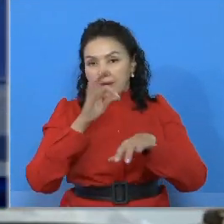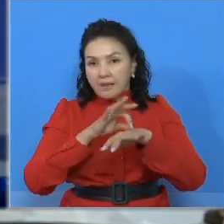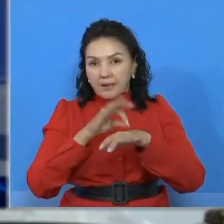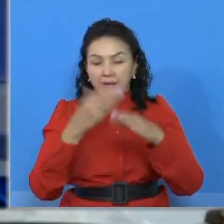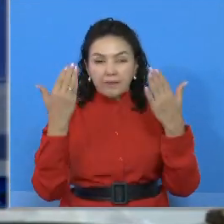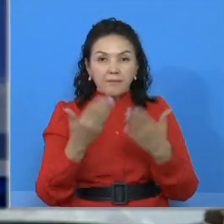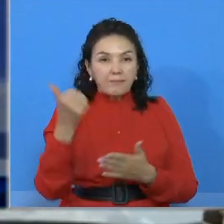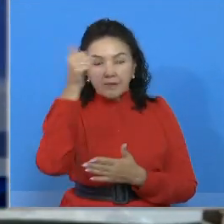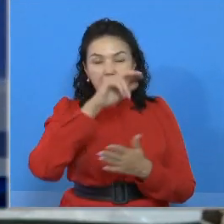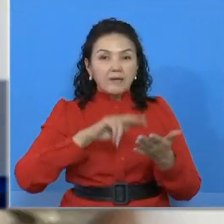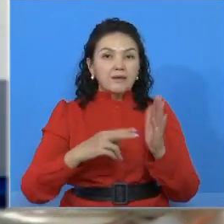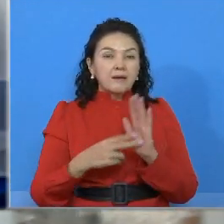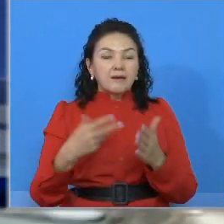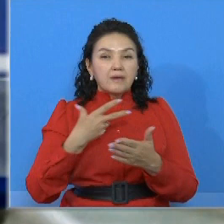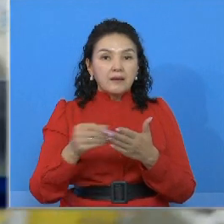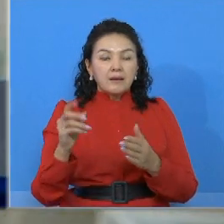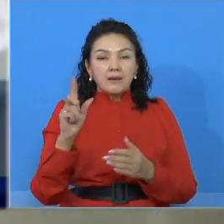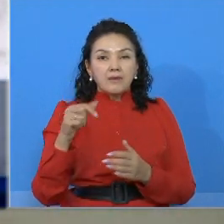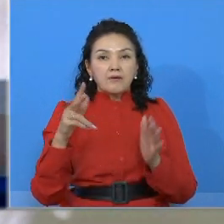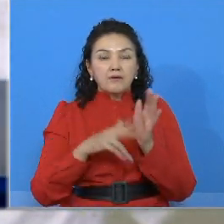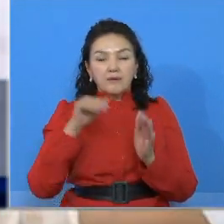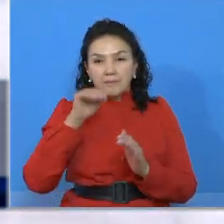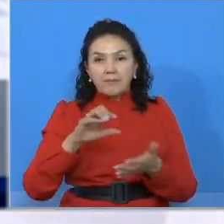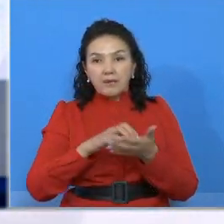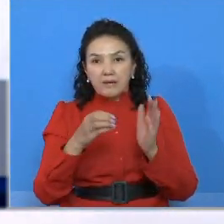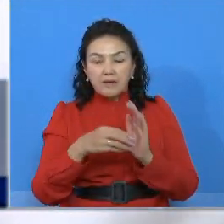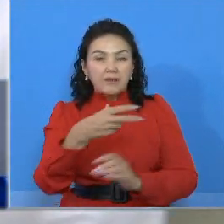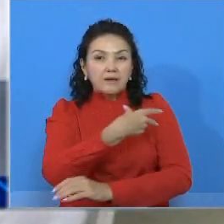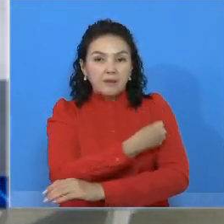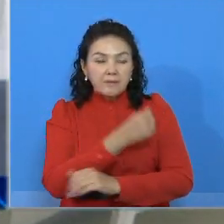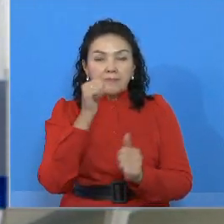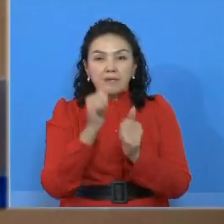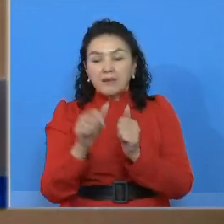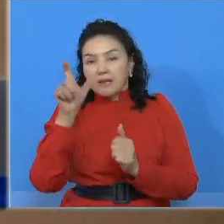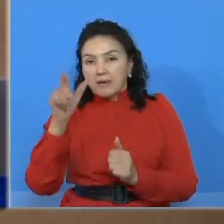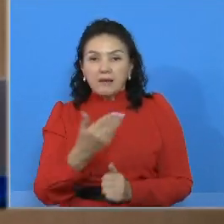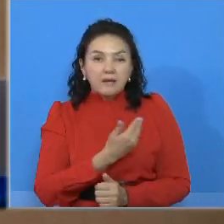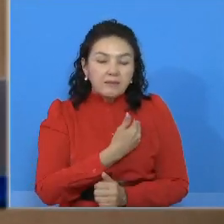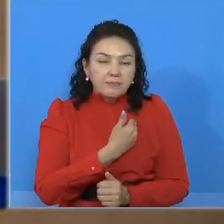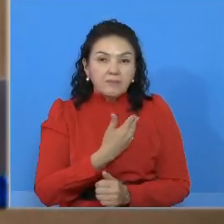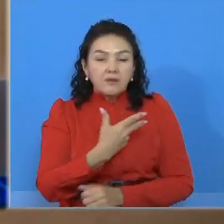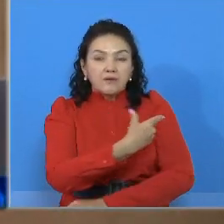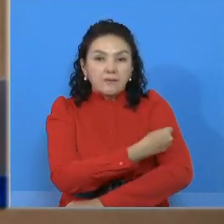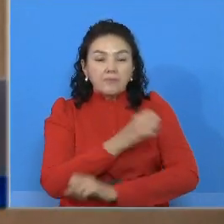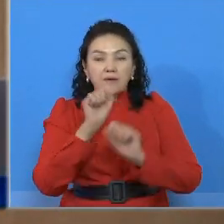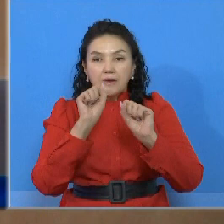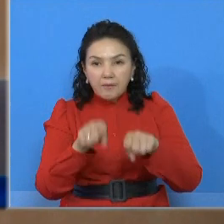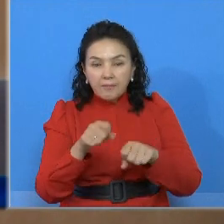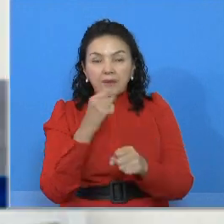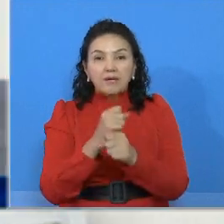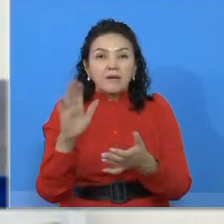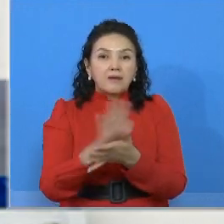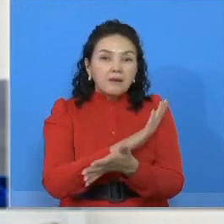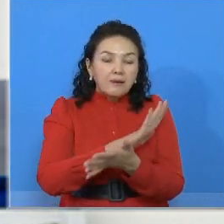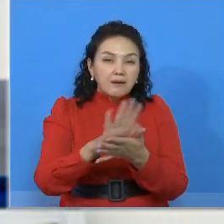текущем году планируется закупить 108 тысяч доз вакцины каждый гражданин желающие получить прививку может сделать это